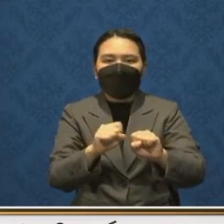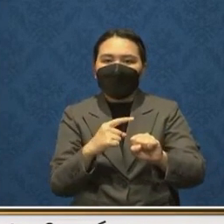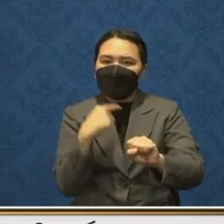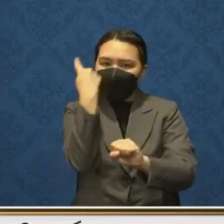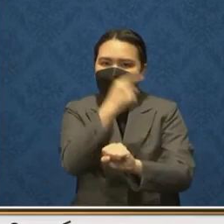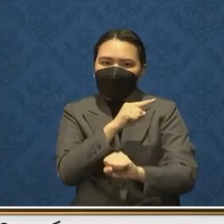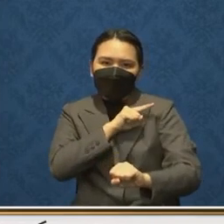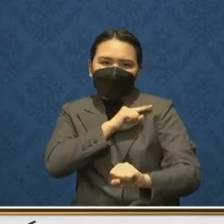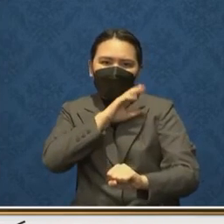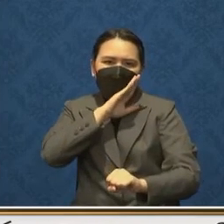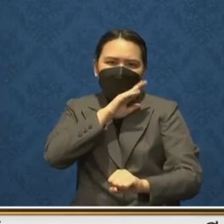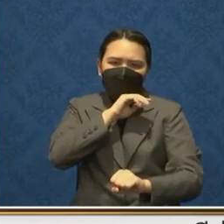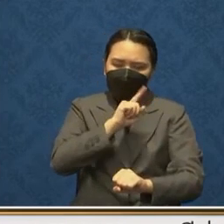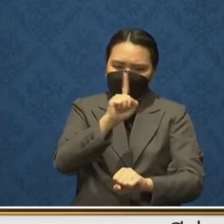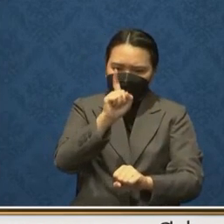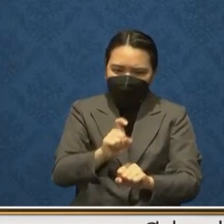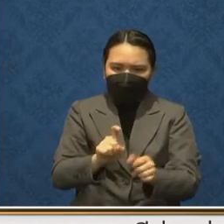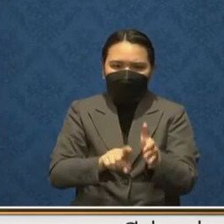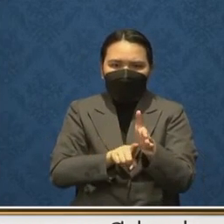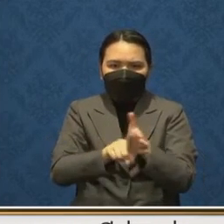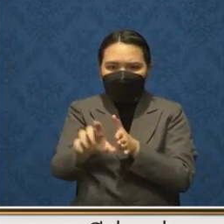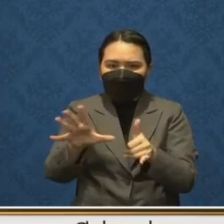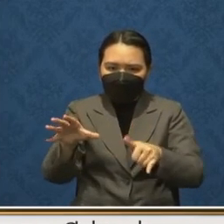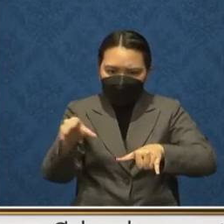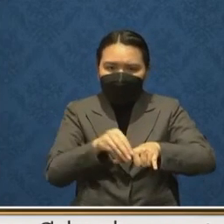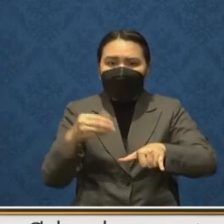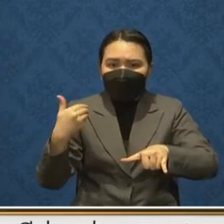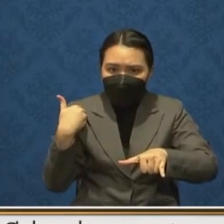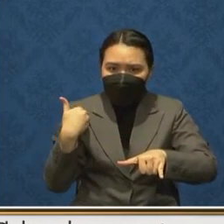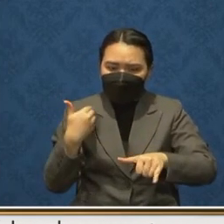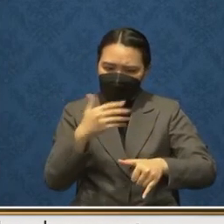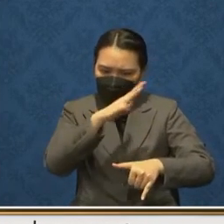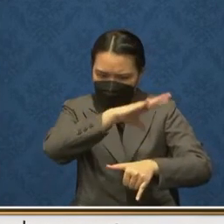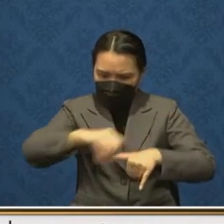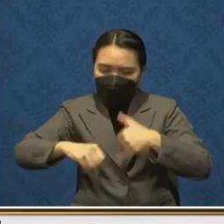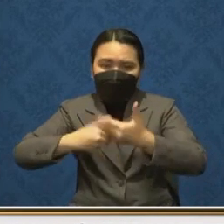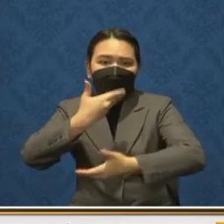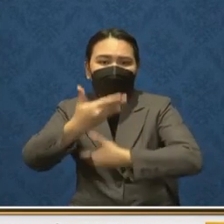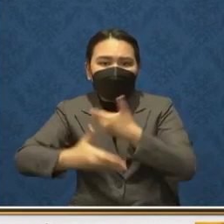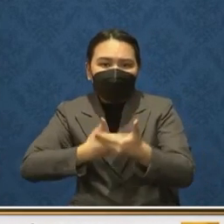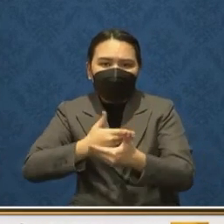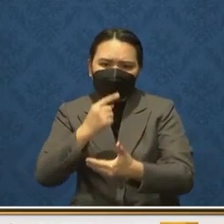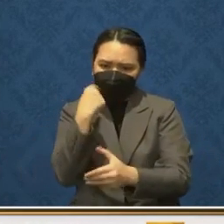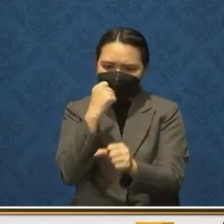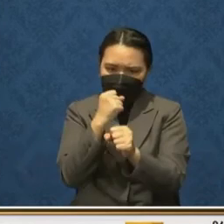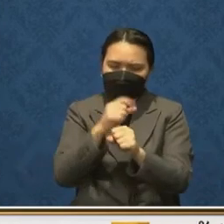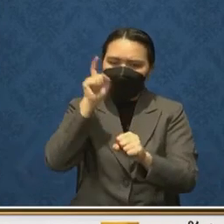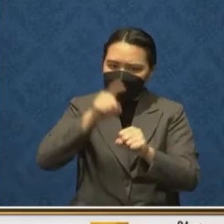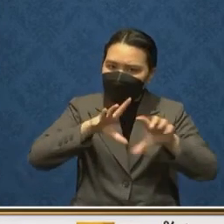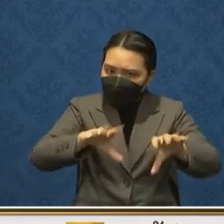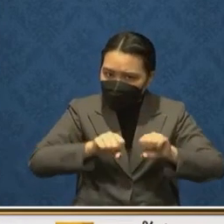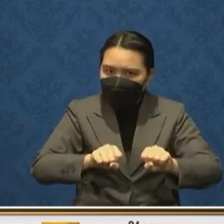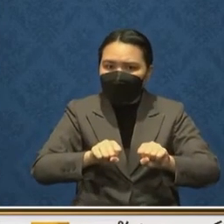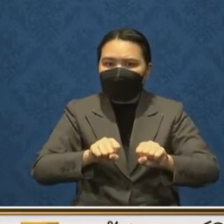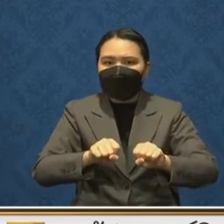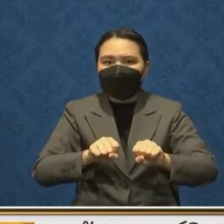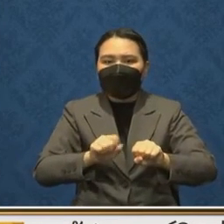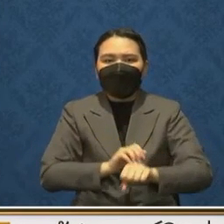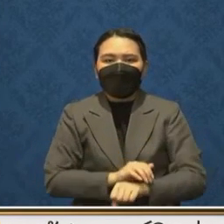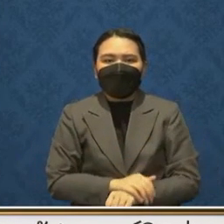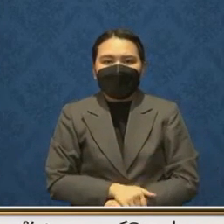เอาหมูตายมาขายอันนี้ท่านต้มตุนคนทั้ประเทศ จะหลอกลวงกไปถึงไหนยัดีนะครบผมสิธมีครู